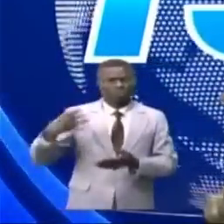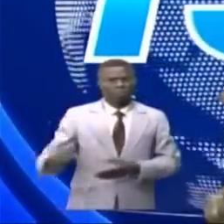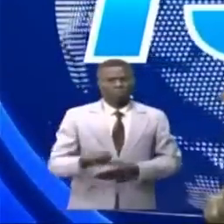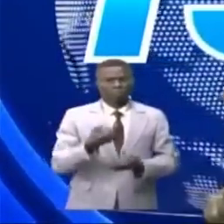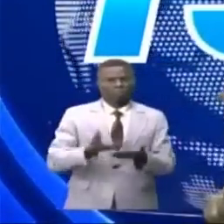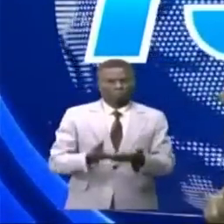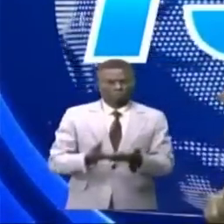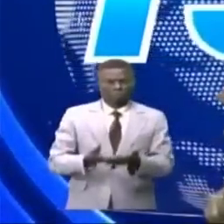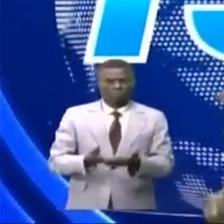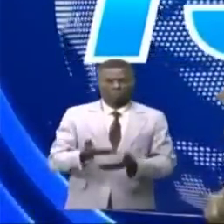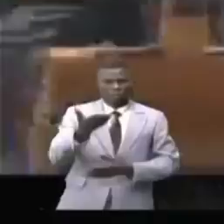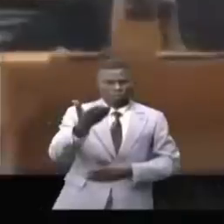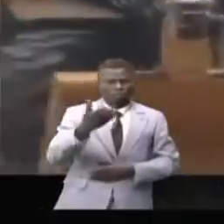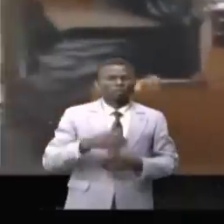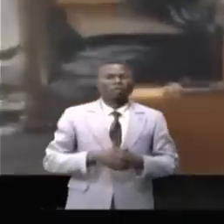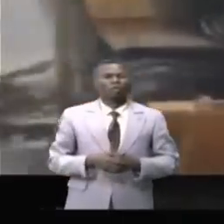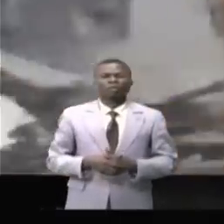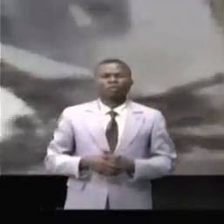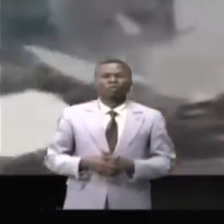quitter le lieu.